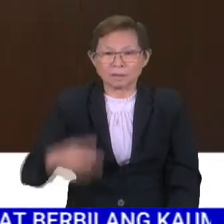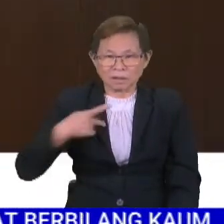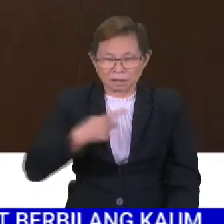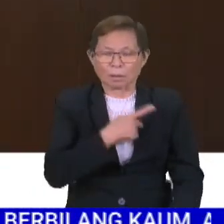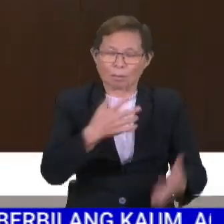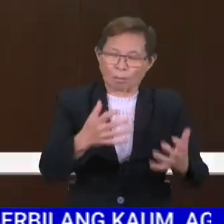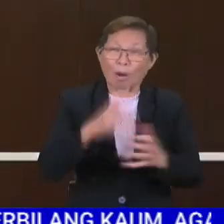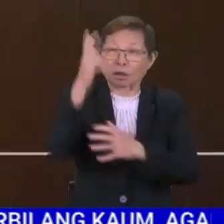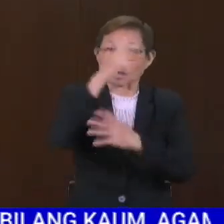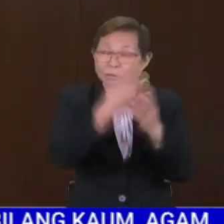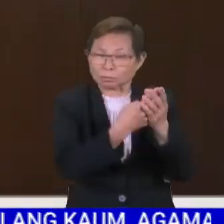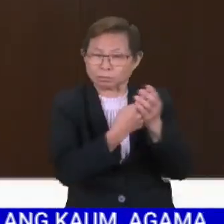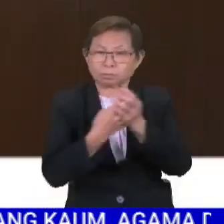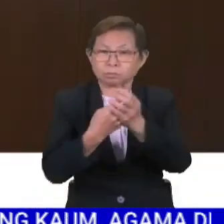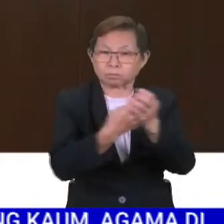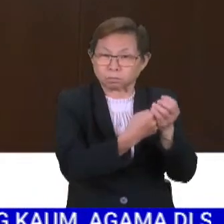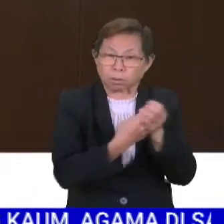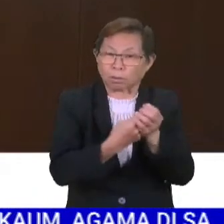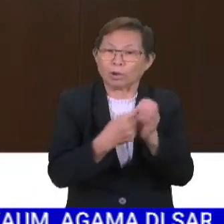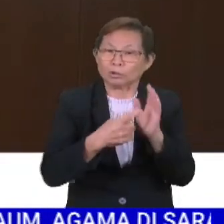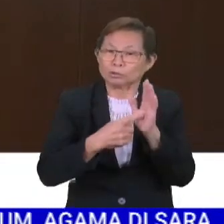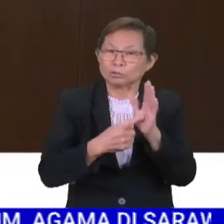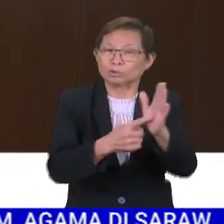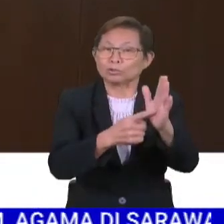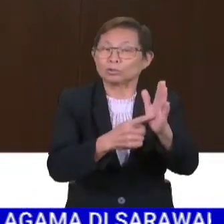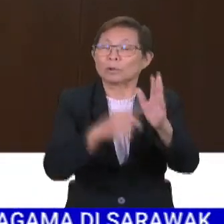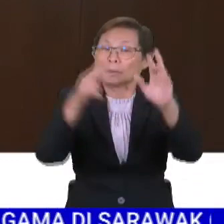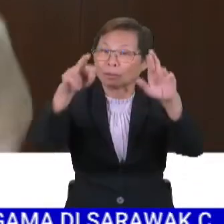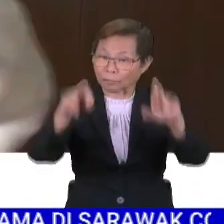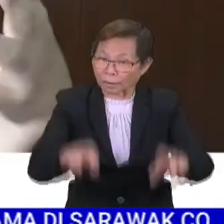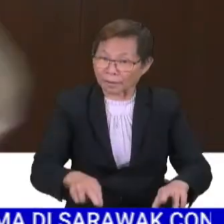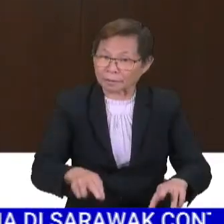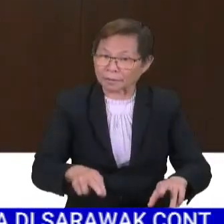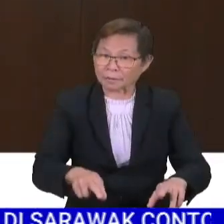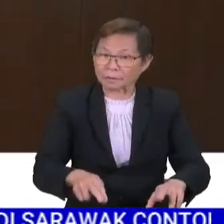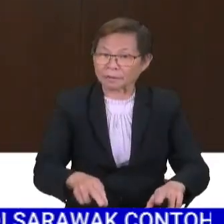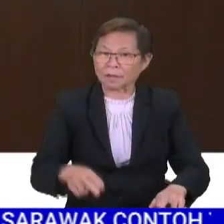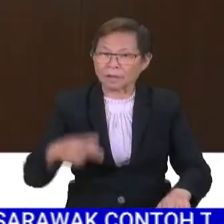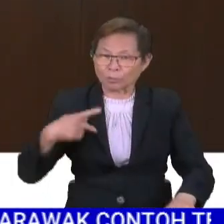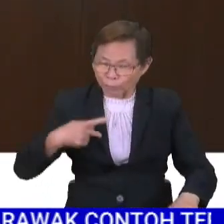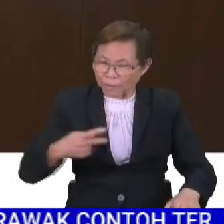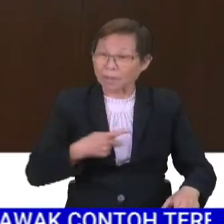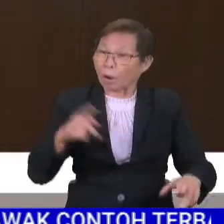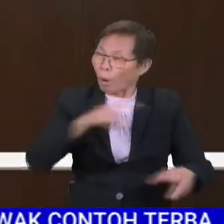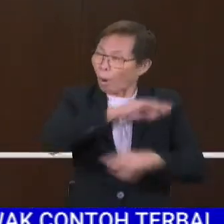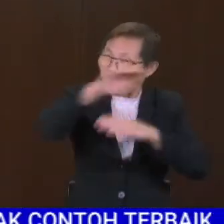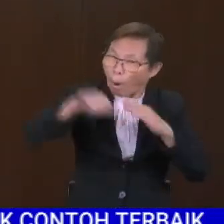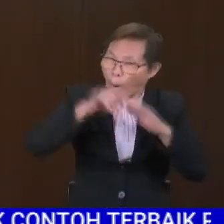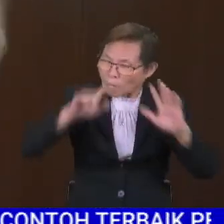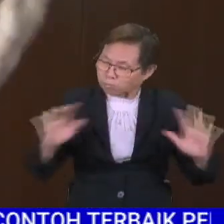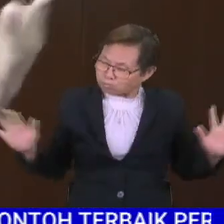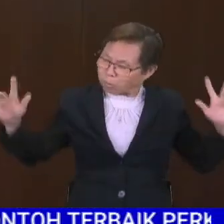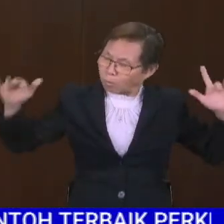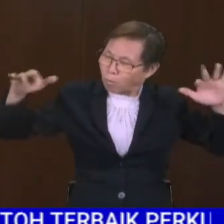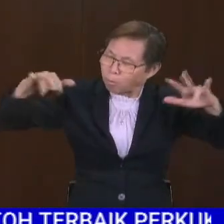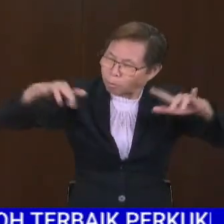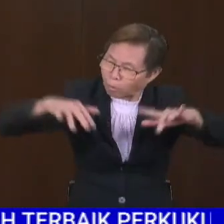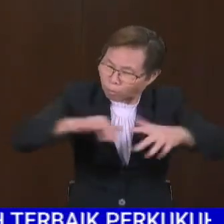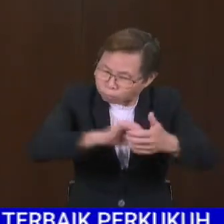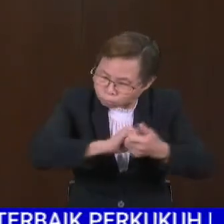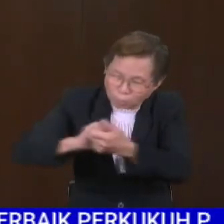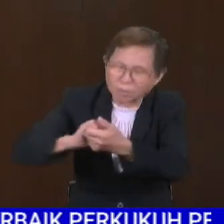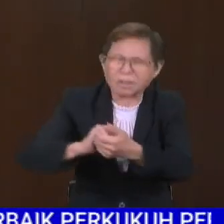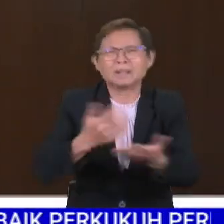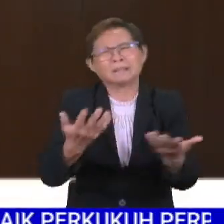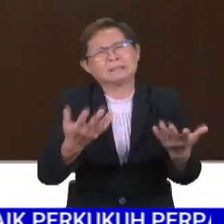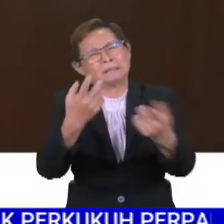Kita mahu kerajaan perpaduan ini kerana kita ingin menunjukkan kepada rakyat bahawa we have to come together. Regardless apa